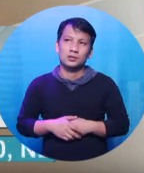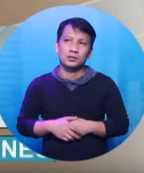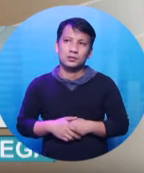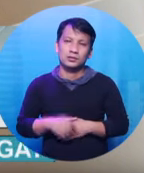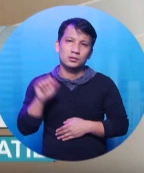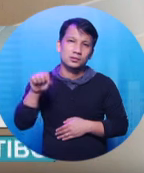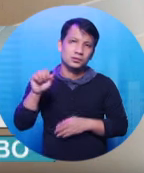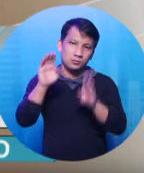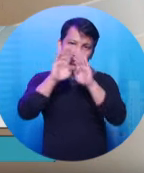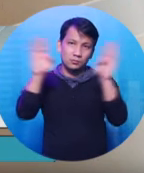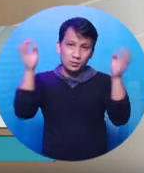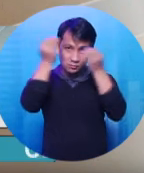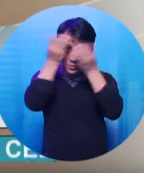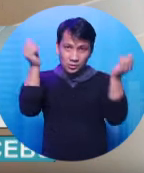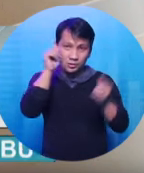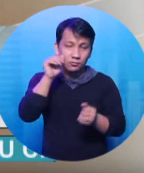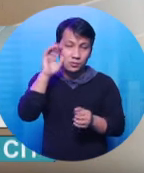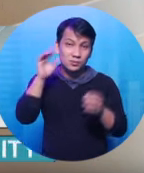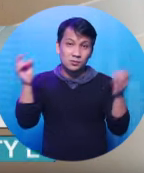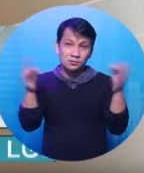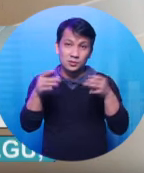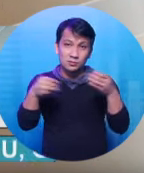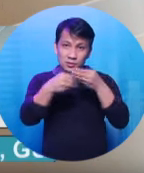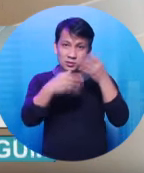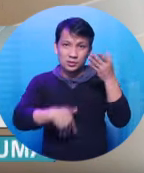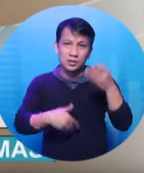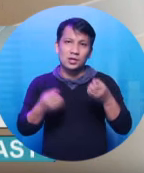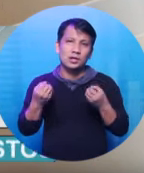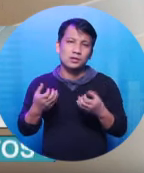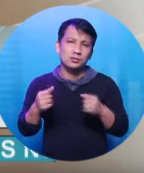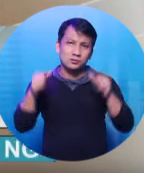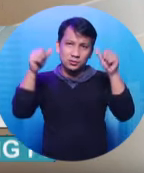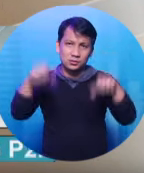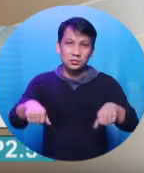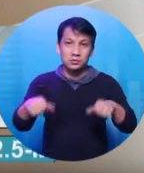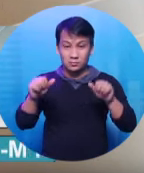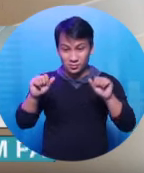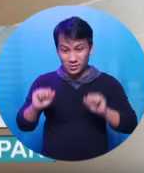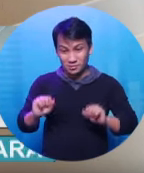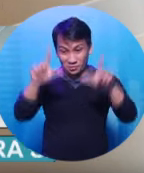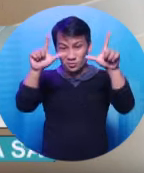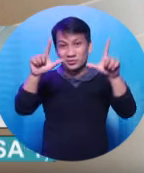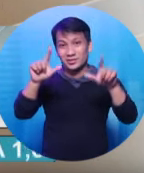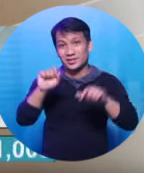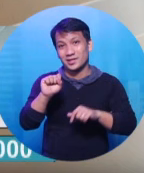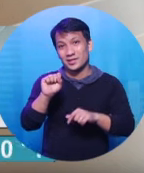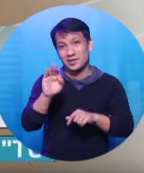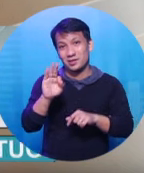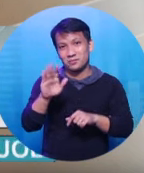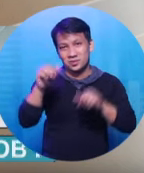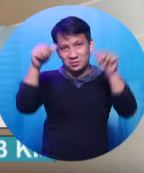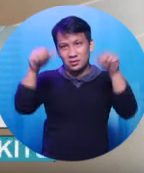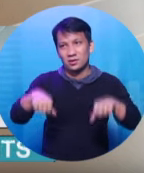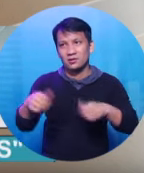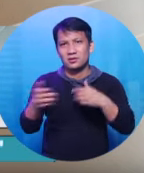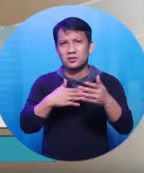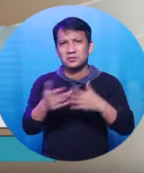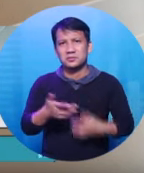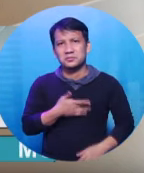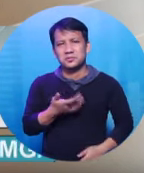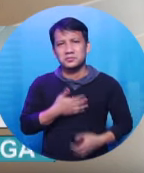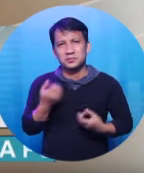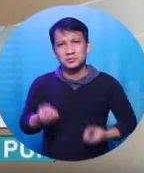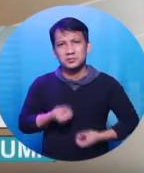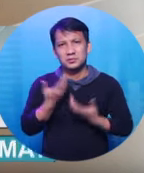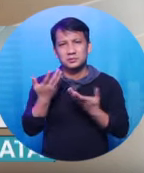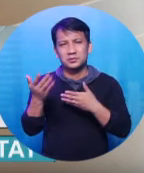Dapat yes, mag-ingat sa kanilang mga okay comments sa social media. Marami kasi dyan, nabasa't makapost lang sa social media, kung ano yung damdamin nila